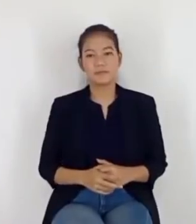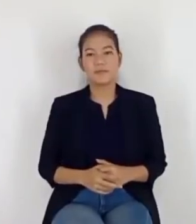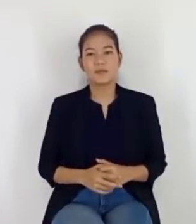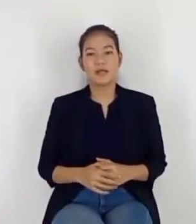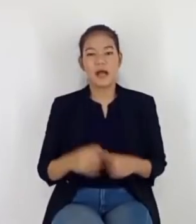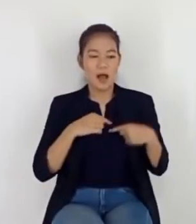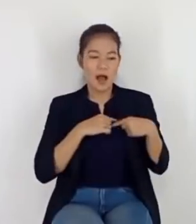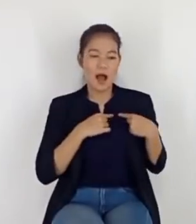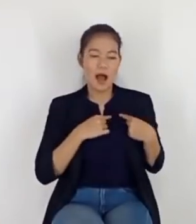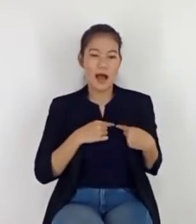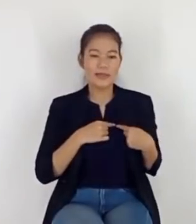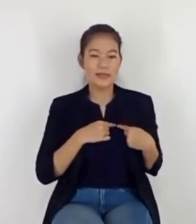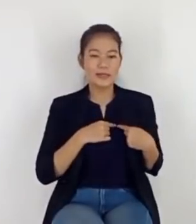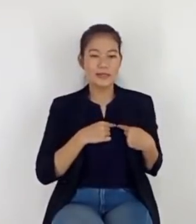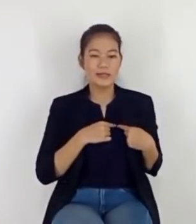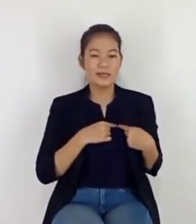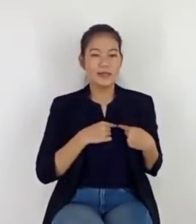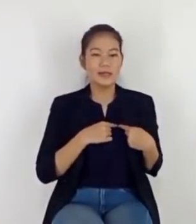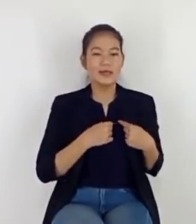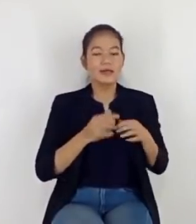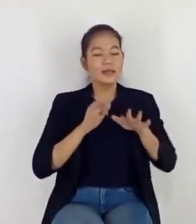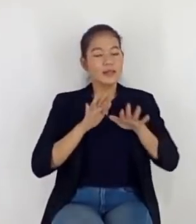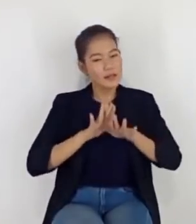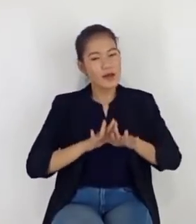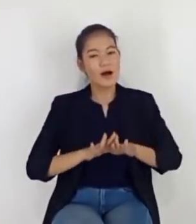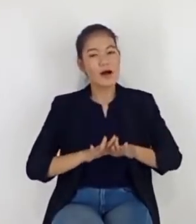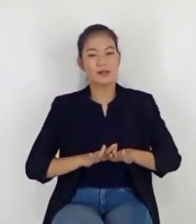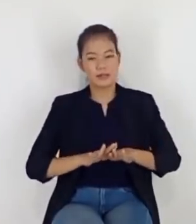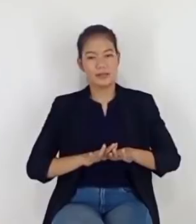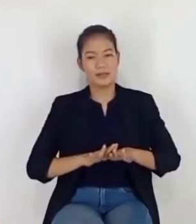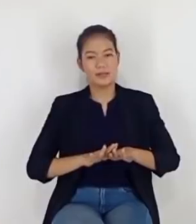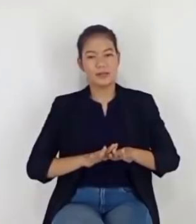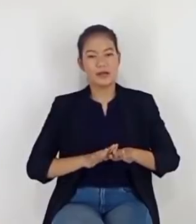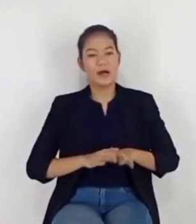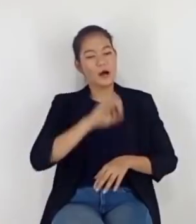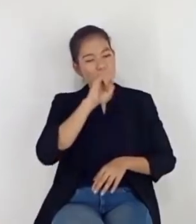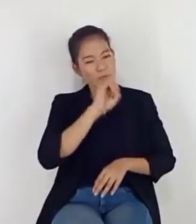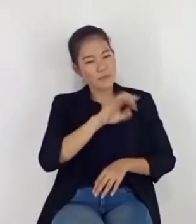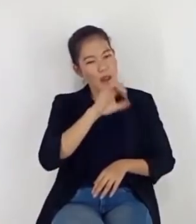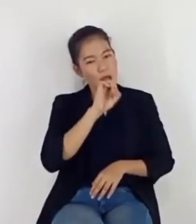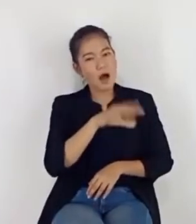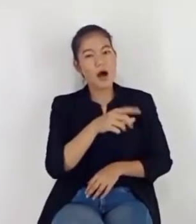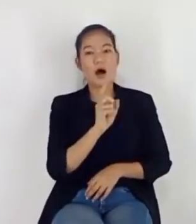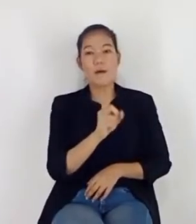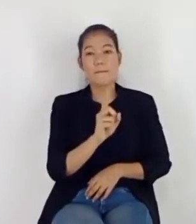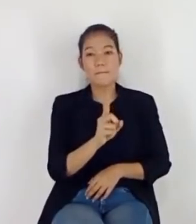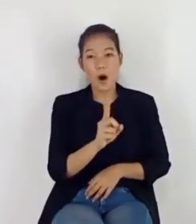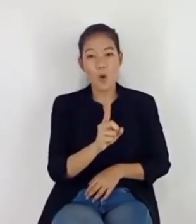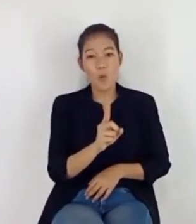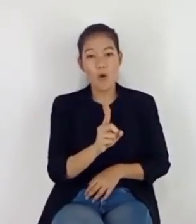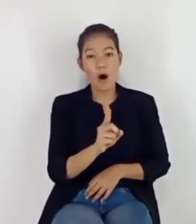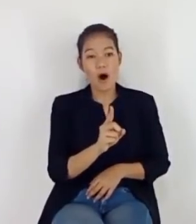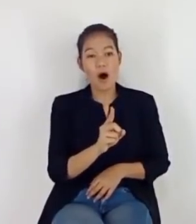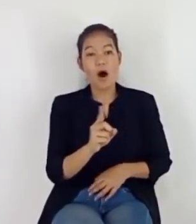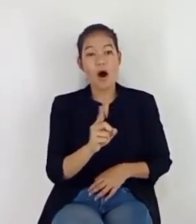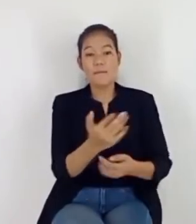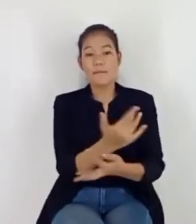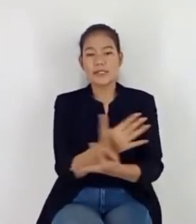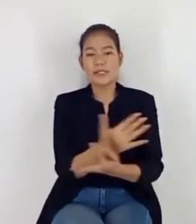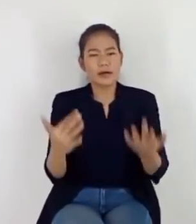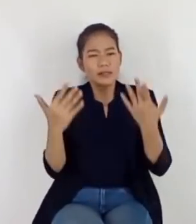Tenangkanlah hati Yerusalem dan serukanlah kepadanya bahwa perhambaannya sudah